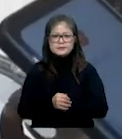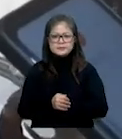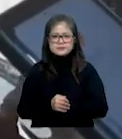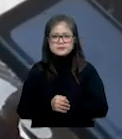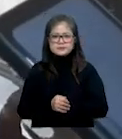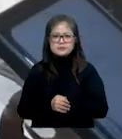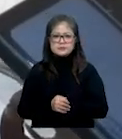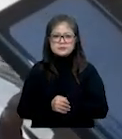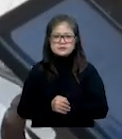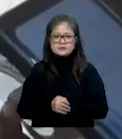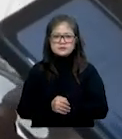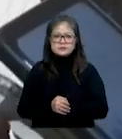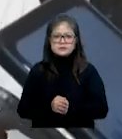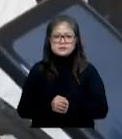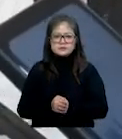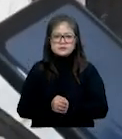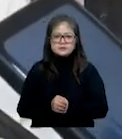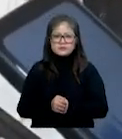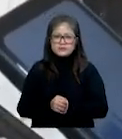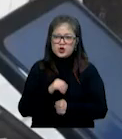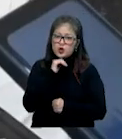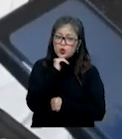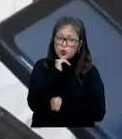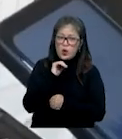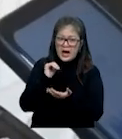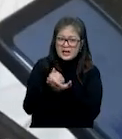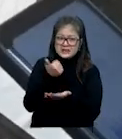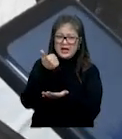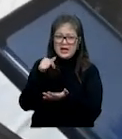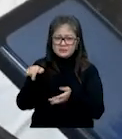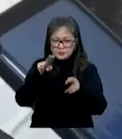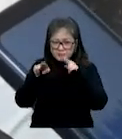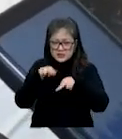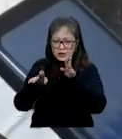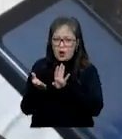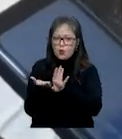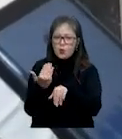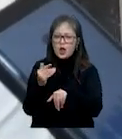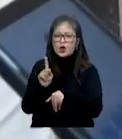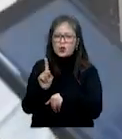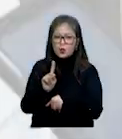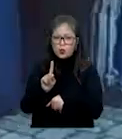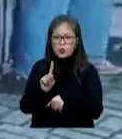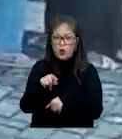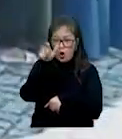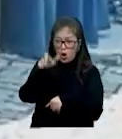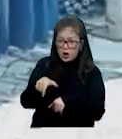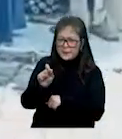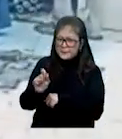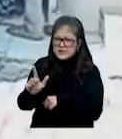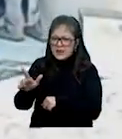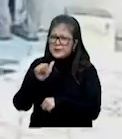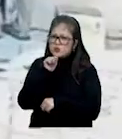menurut hasil dari klarifikasi mereka yang memang benar-benar melakukan pinjaman dan yang tidak melakukan pinjaman.